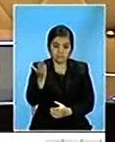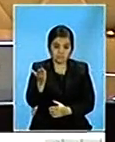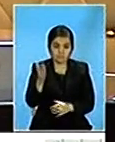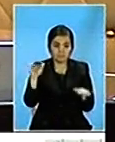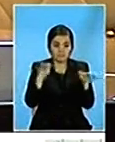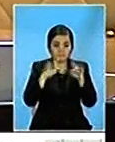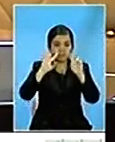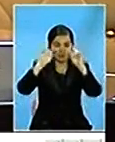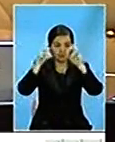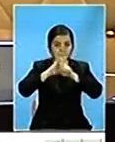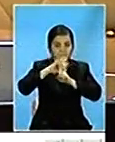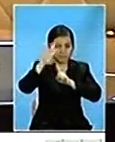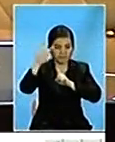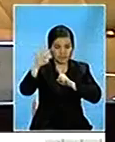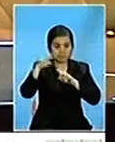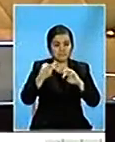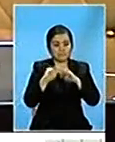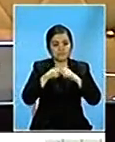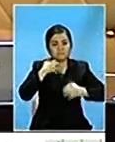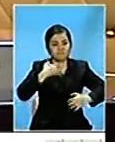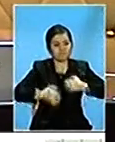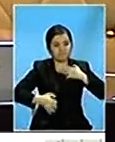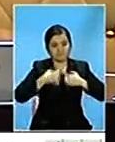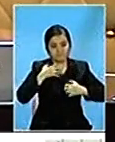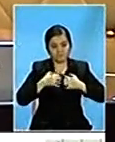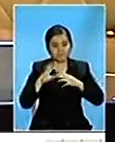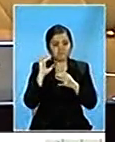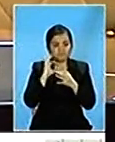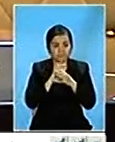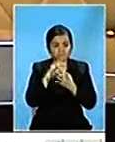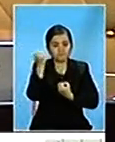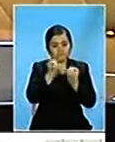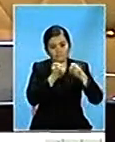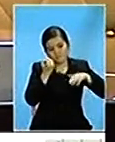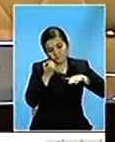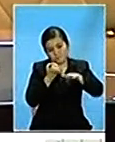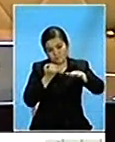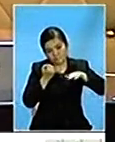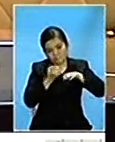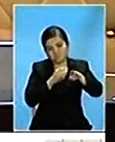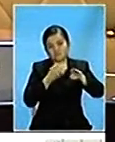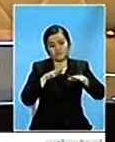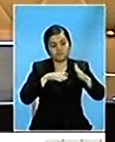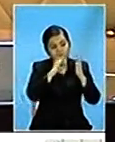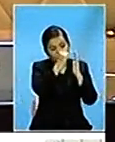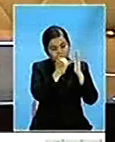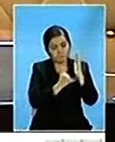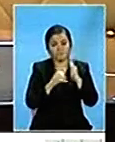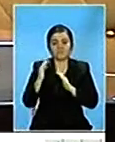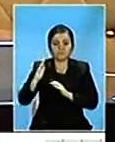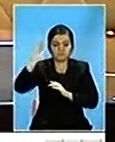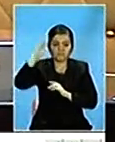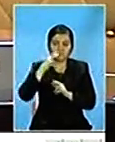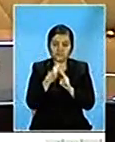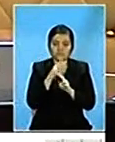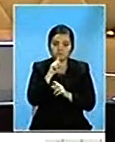ไปที่4นะครับเรื่องปัญหาความเดือดร้อนด้านการเดินทางสัญจรของประชาชนในชนบทครับของท่านวิวัฒน์ชัยหต